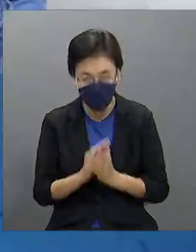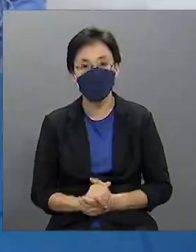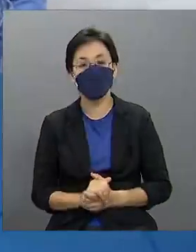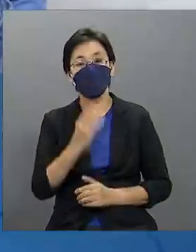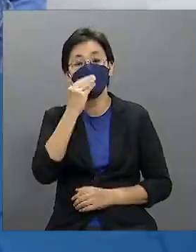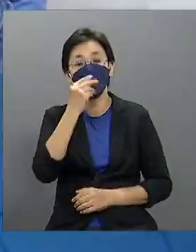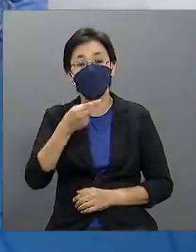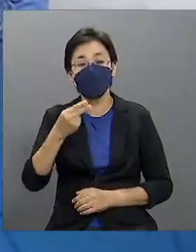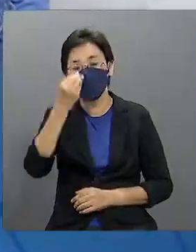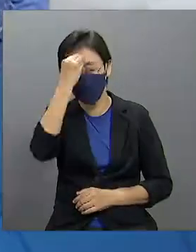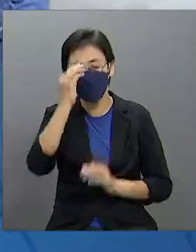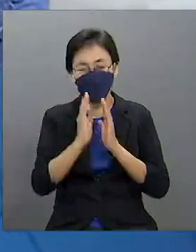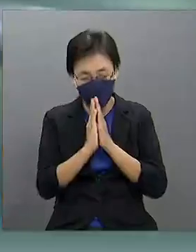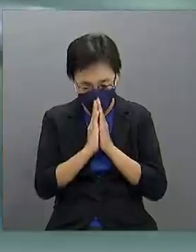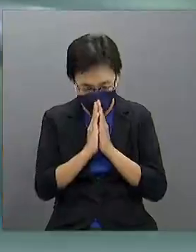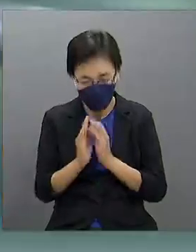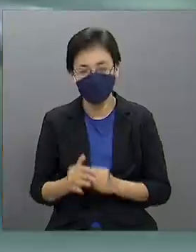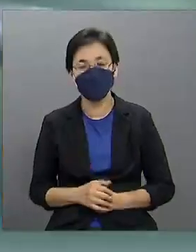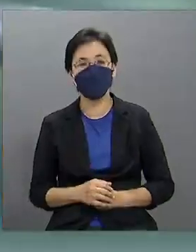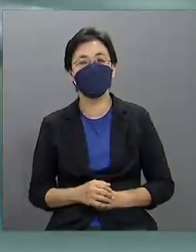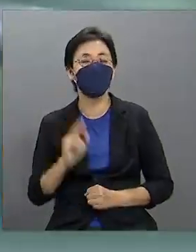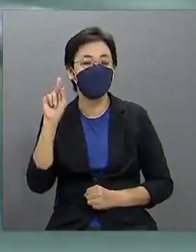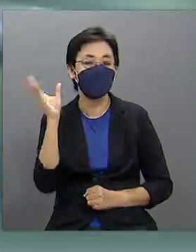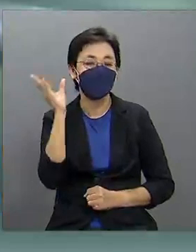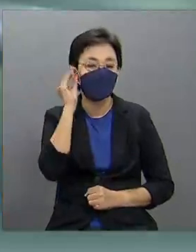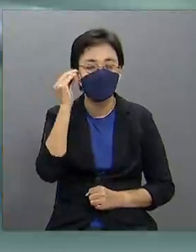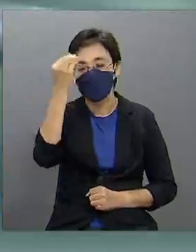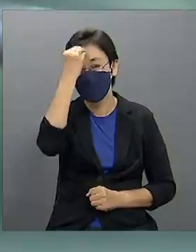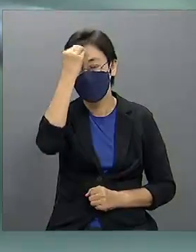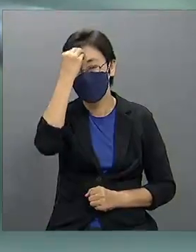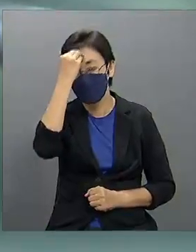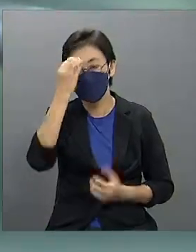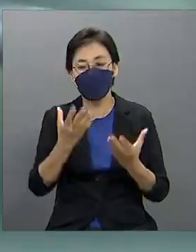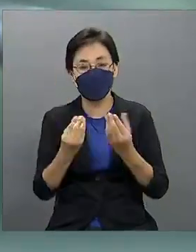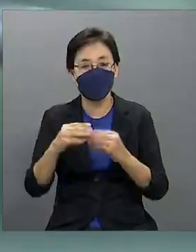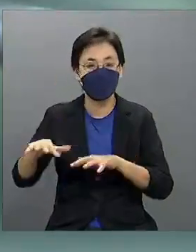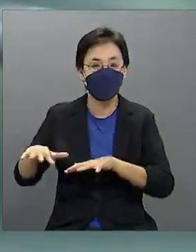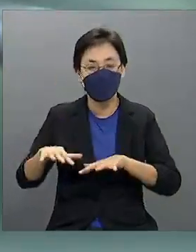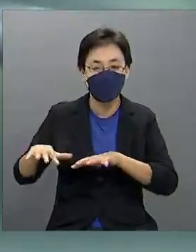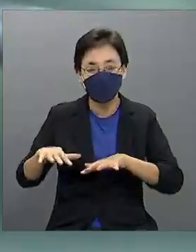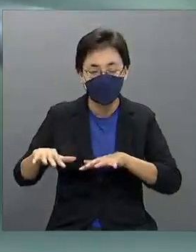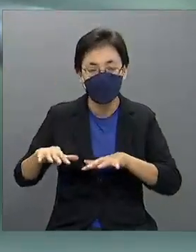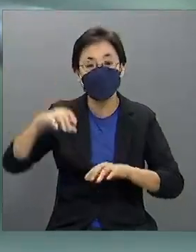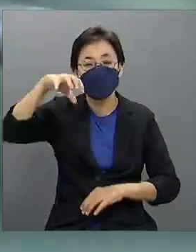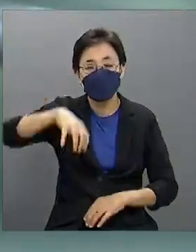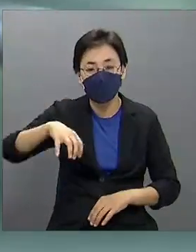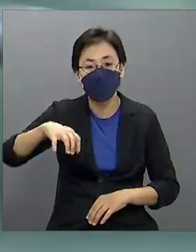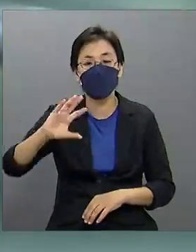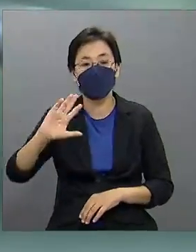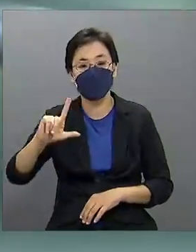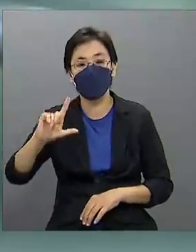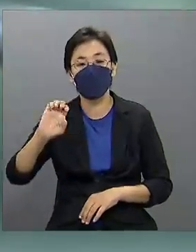อาจ์ทาบข่าวว่ทปเทศญี่ปุนเกิด เขต lureแฟนวอา machen derived even fikายเพค่ะโเจ้าทอบนะ